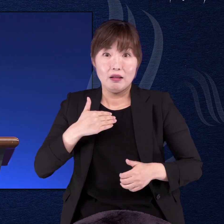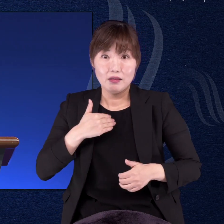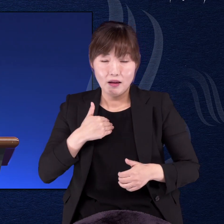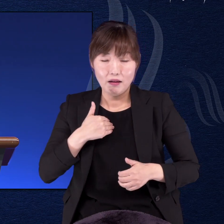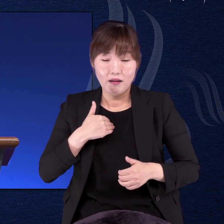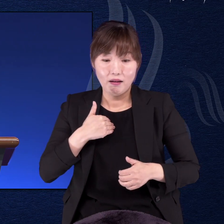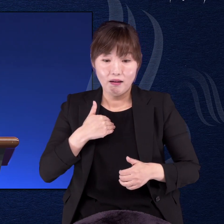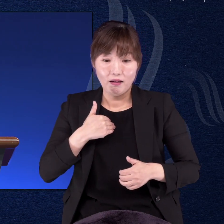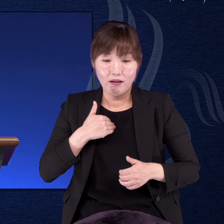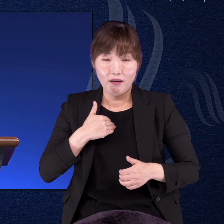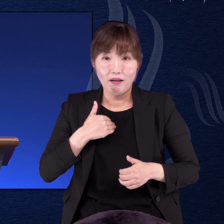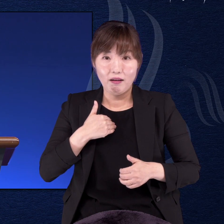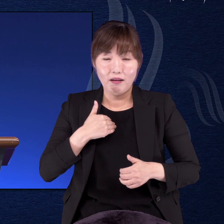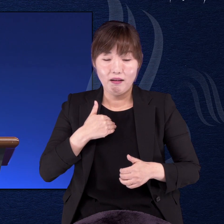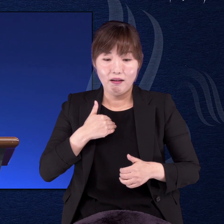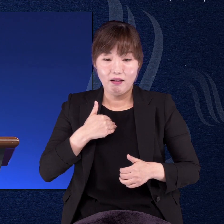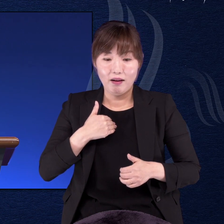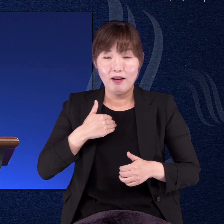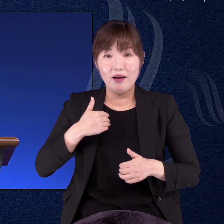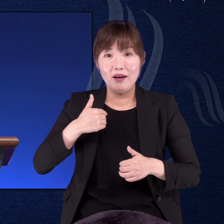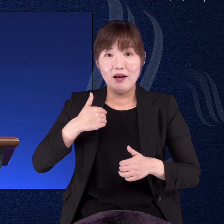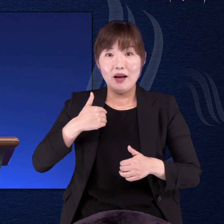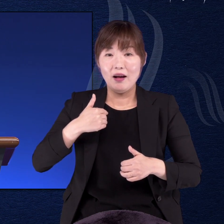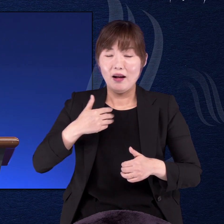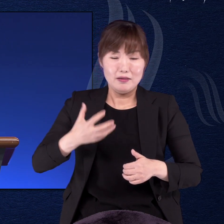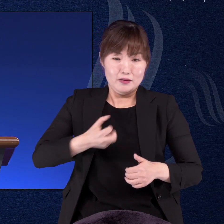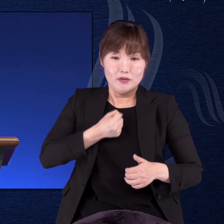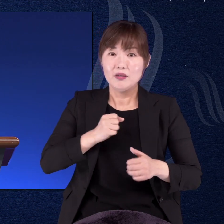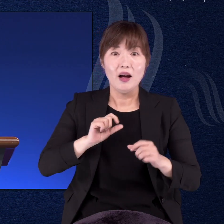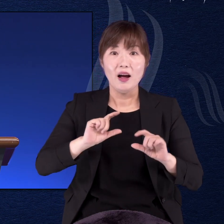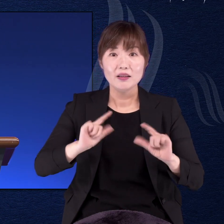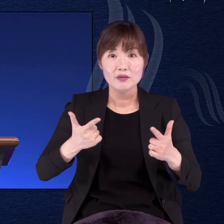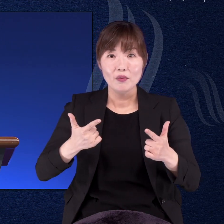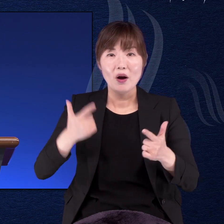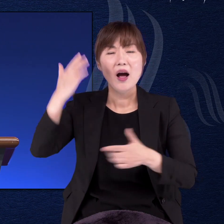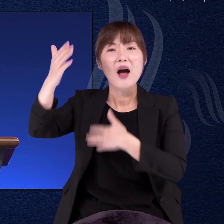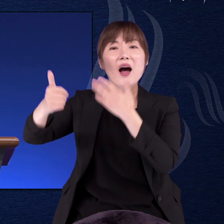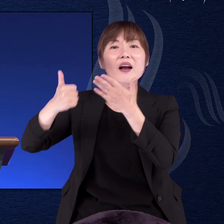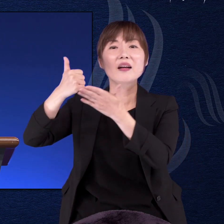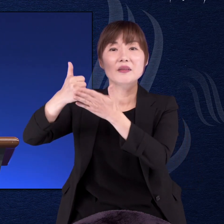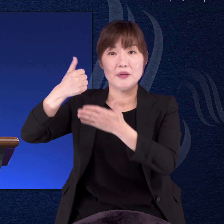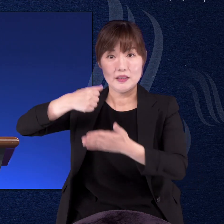하나님의 기업이에요. 하나님의 자녀를 하나님이 우리에게 맡기신 거예요.